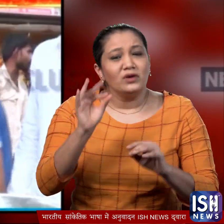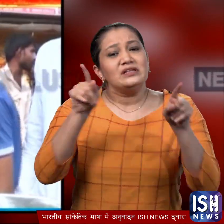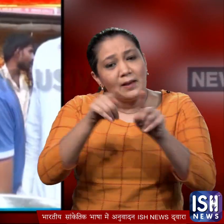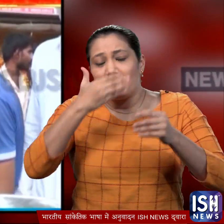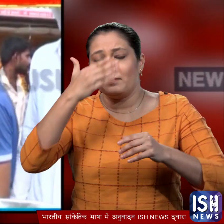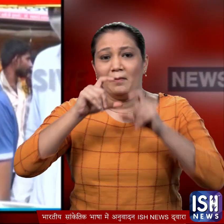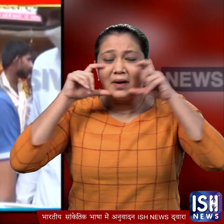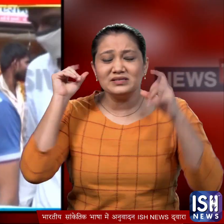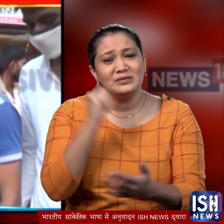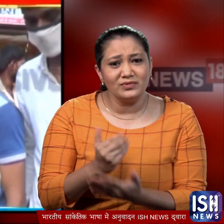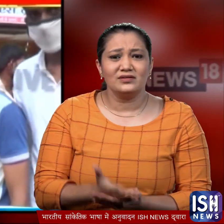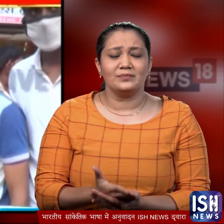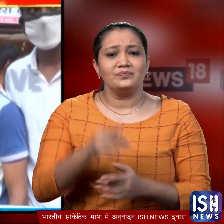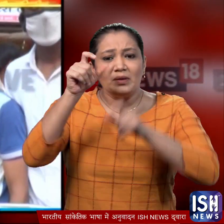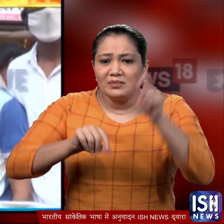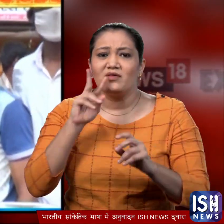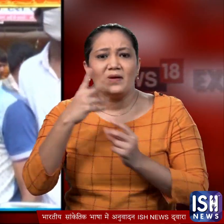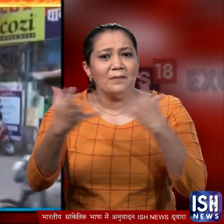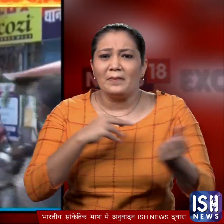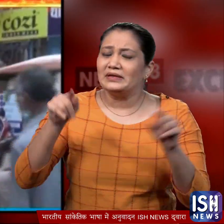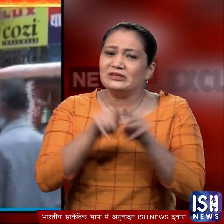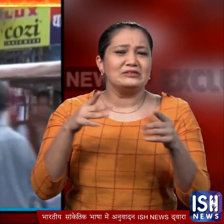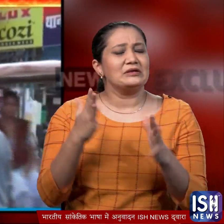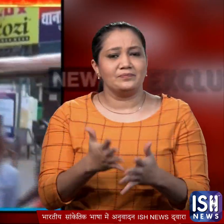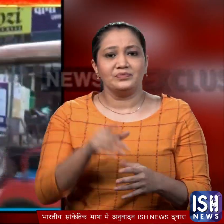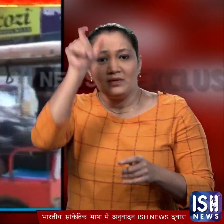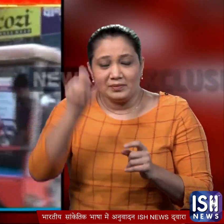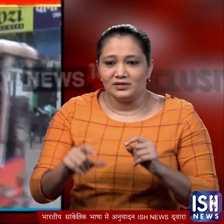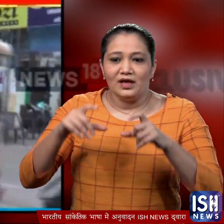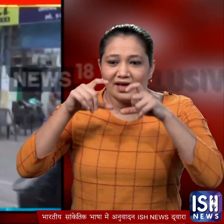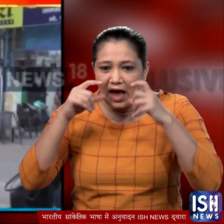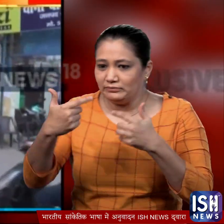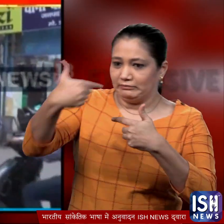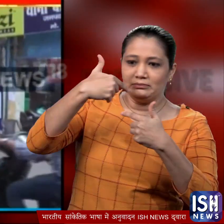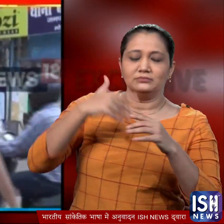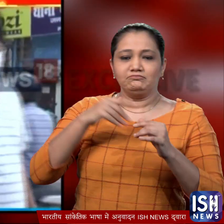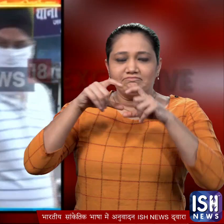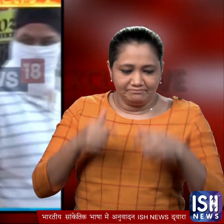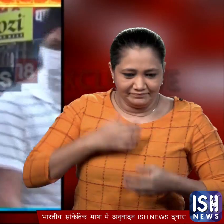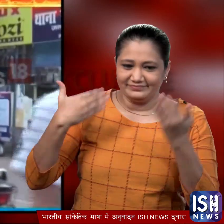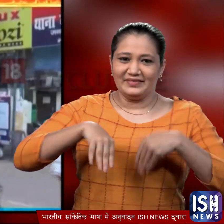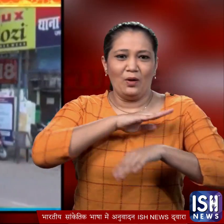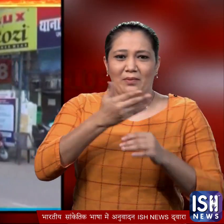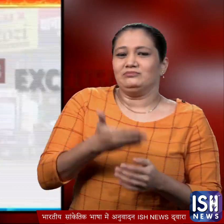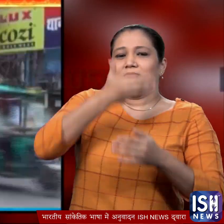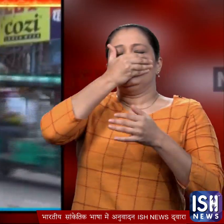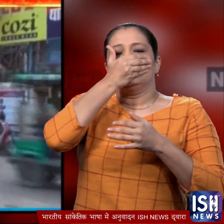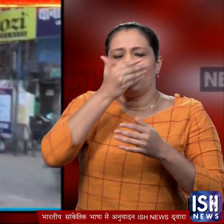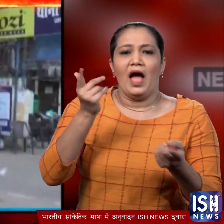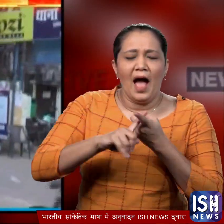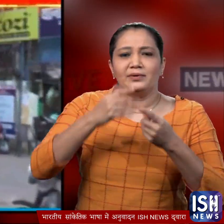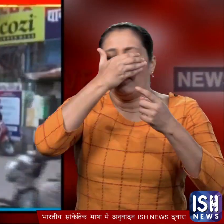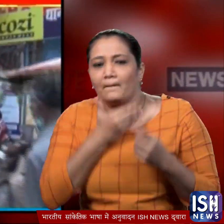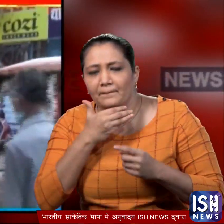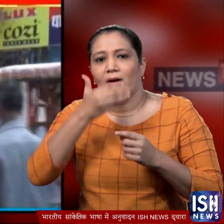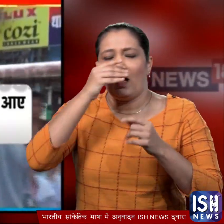लेना है। लेकिन सब्जी मंडी में आए लोगों ने ऐसा नहीं किया। एक शख्स ने तो कैमरा देखकर गमछे को मास्क बना लिया, लेकिन सवालों का जवाब देते